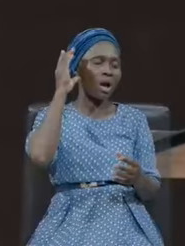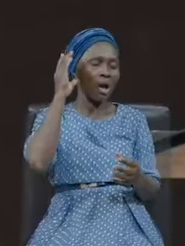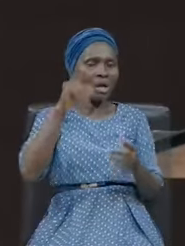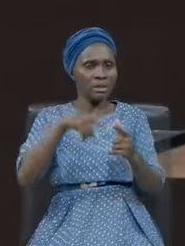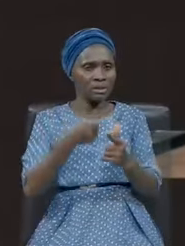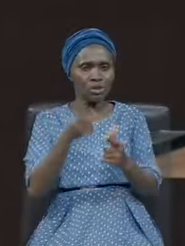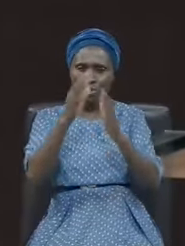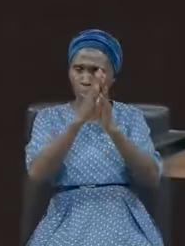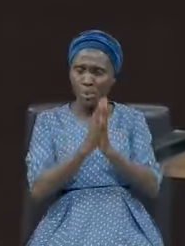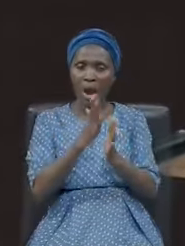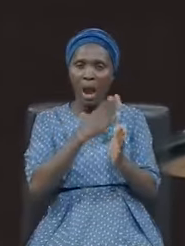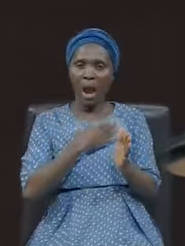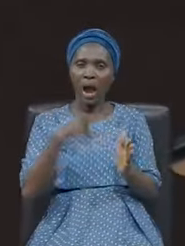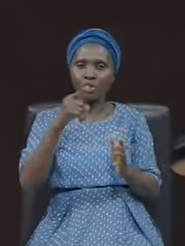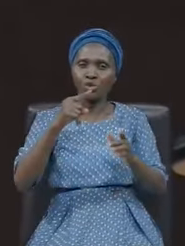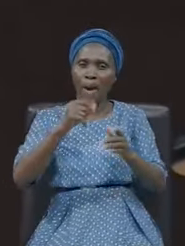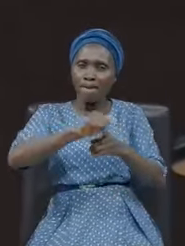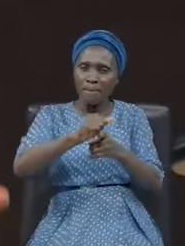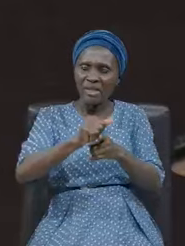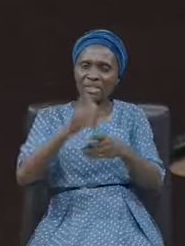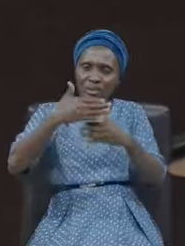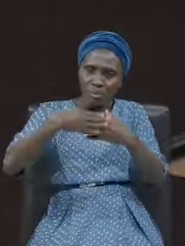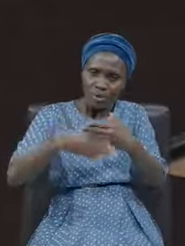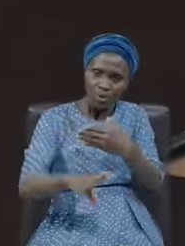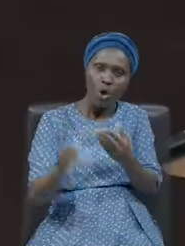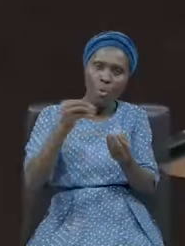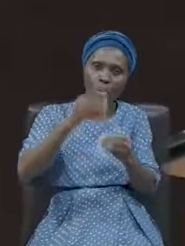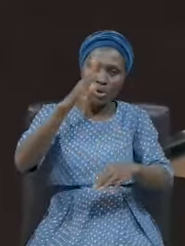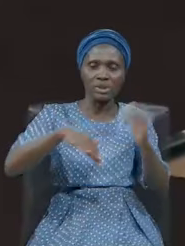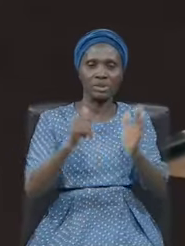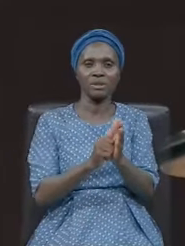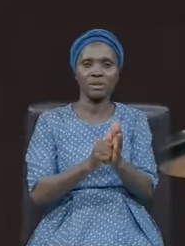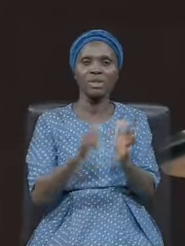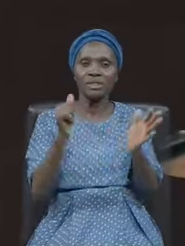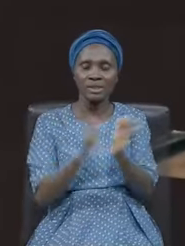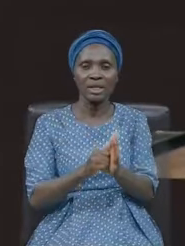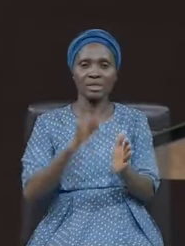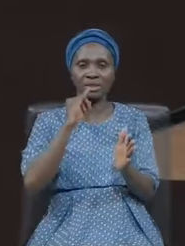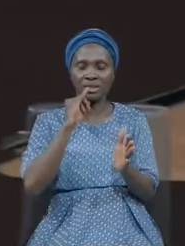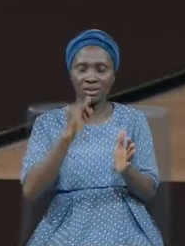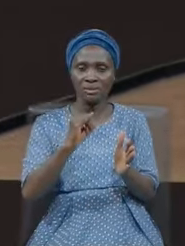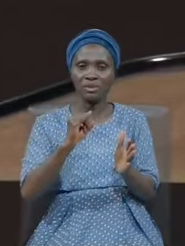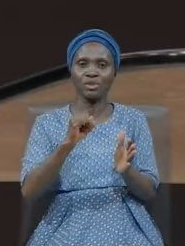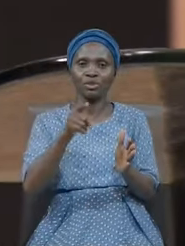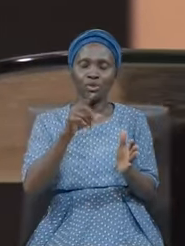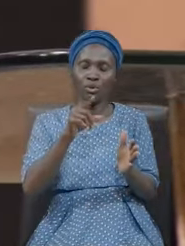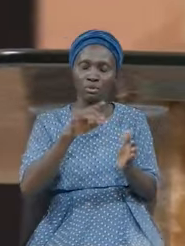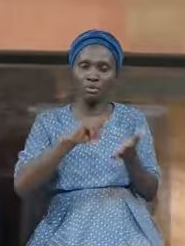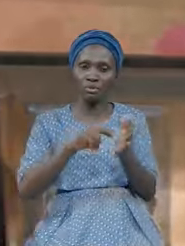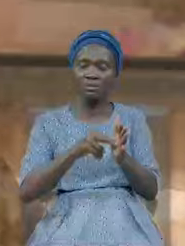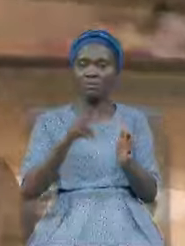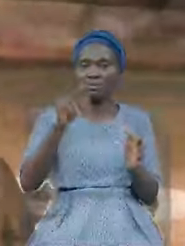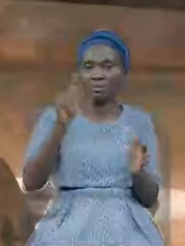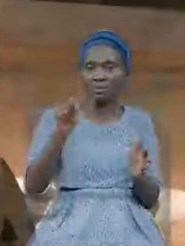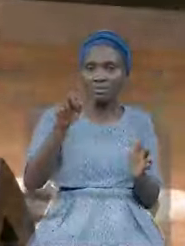aidez prier pour les gens qui vous persécutent ça c'est transcendant lorsqu'on